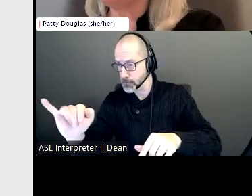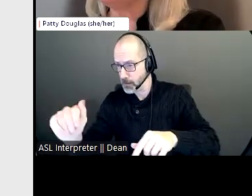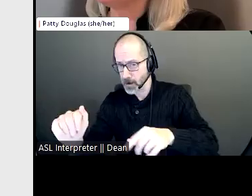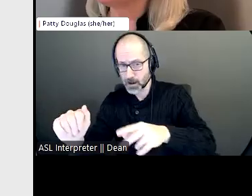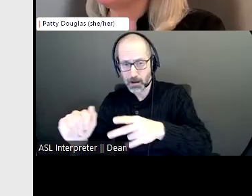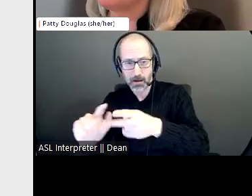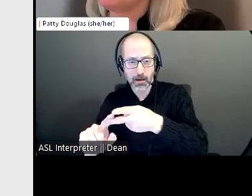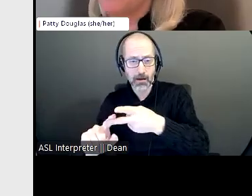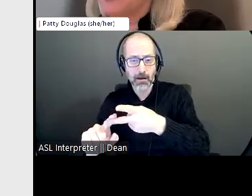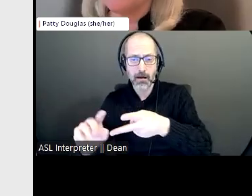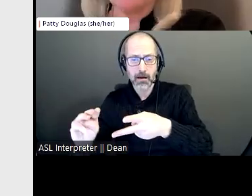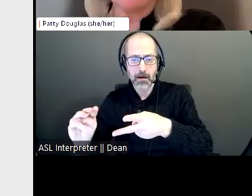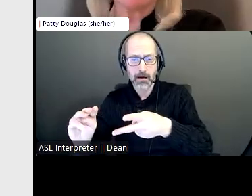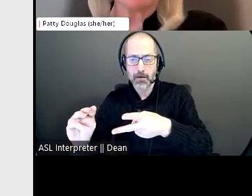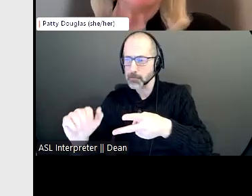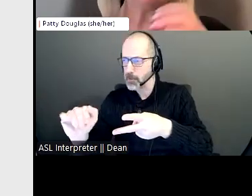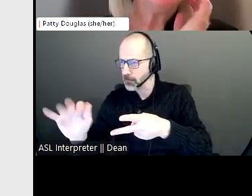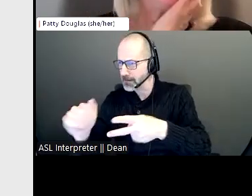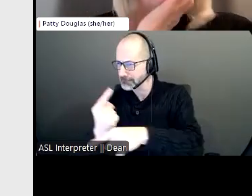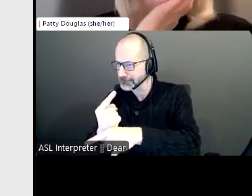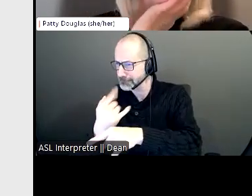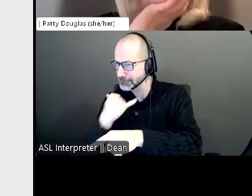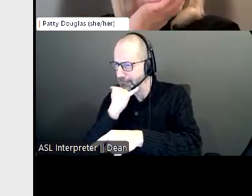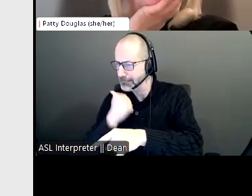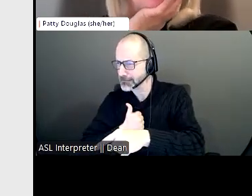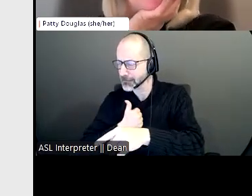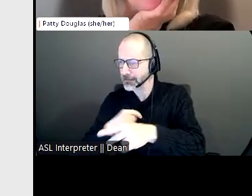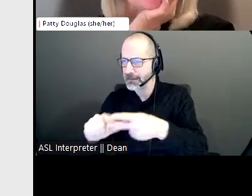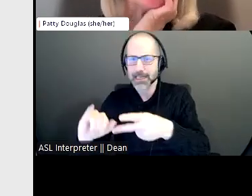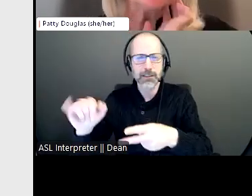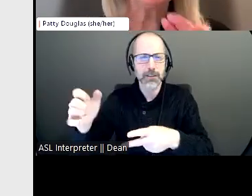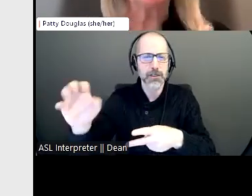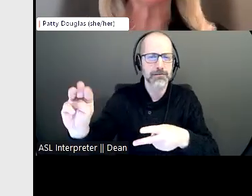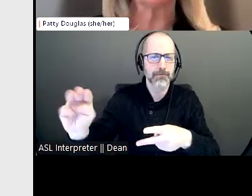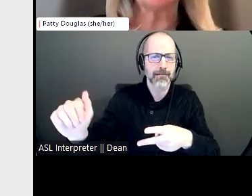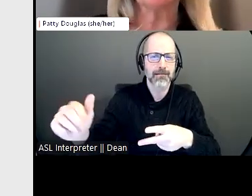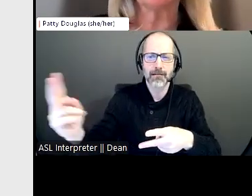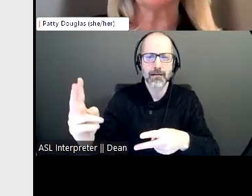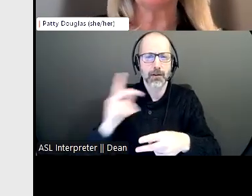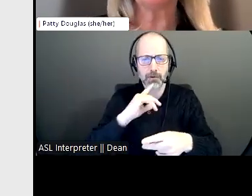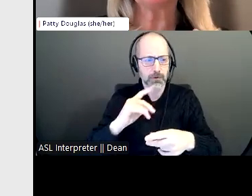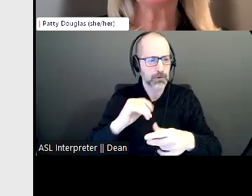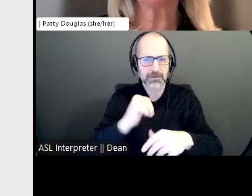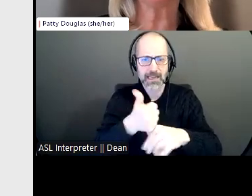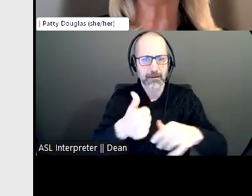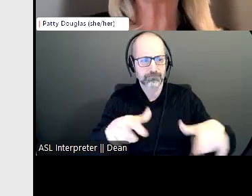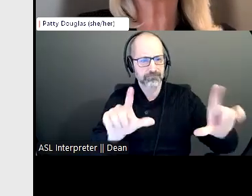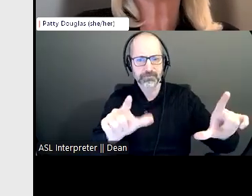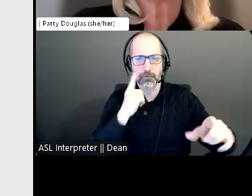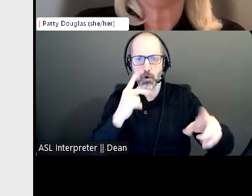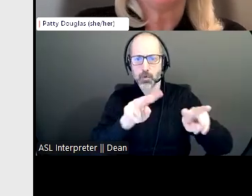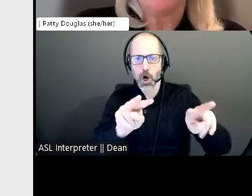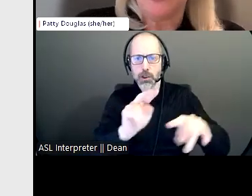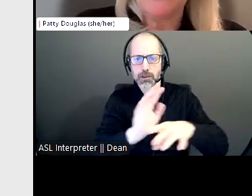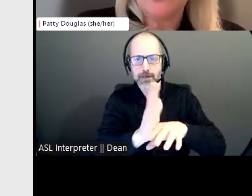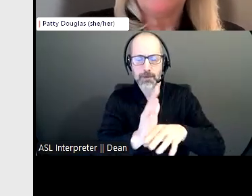et Mara, je crois. Mara, désolée si j'ai mal prononcé votre nom. Donc, d'organiser la logistique pour